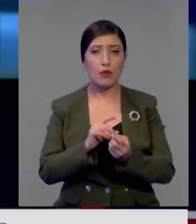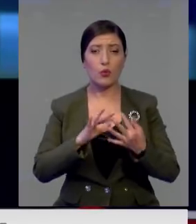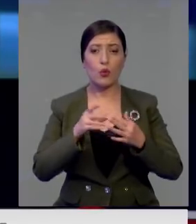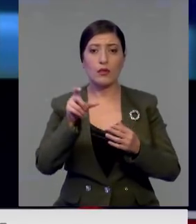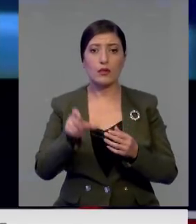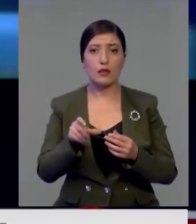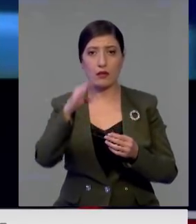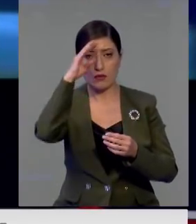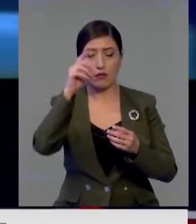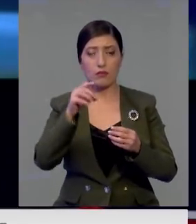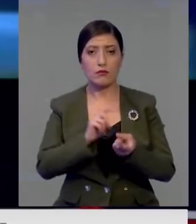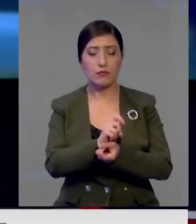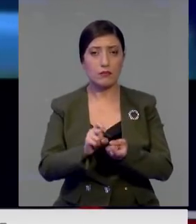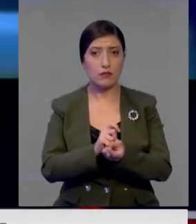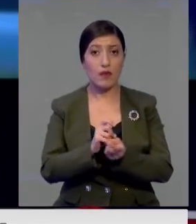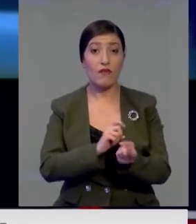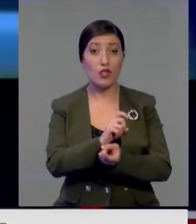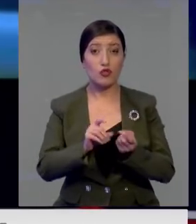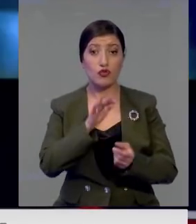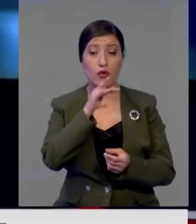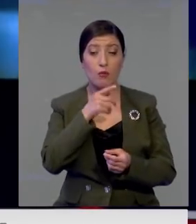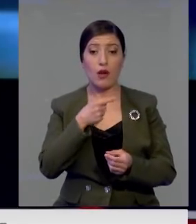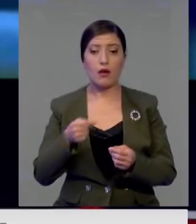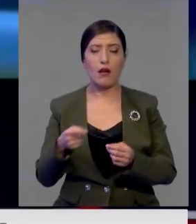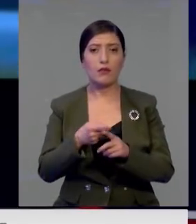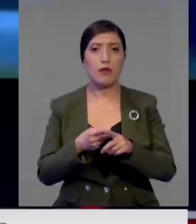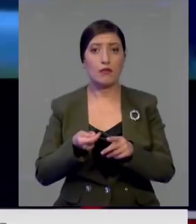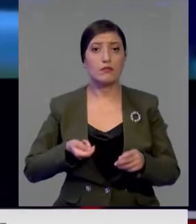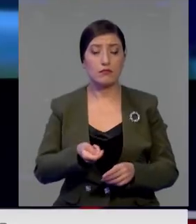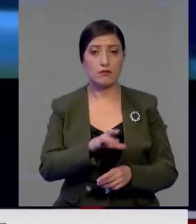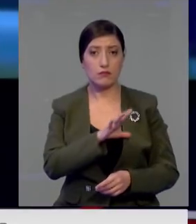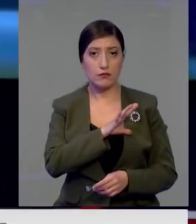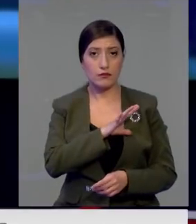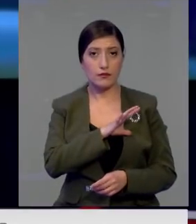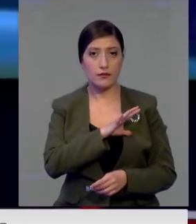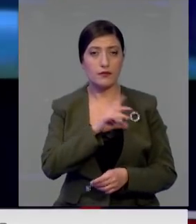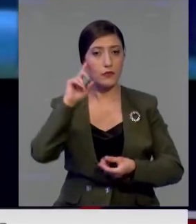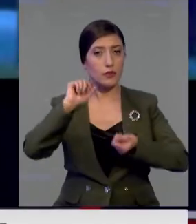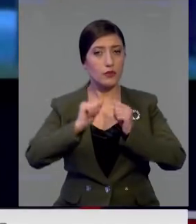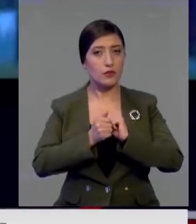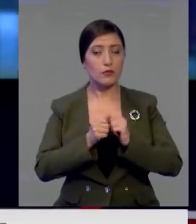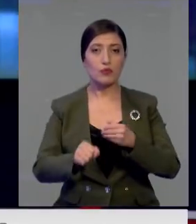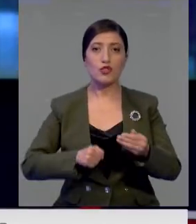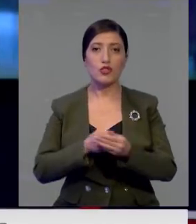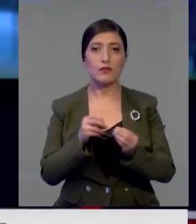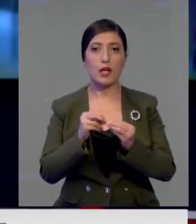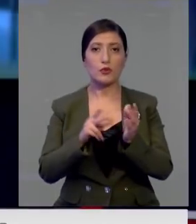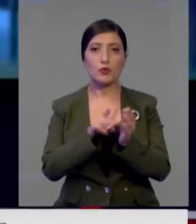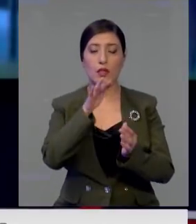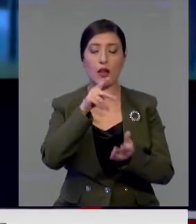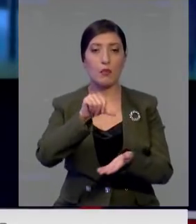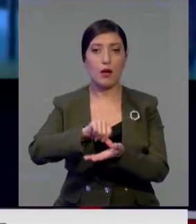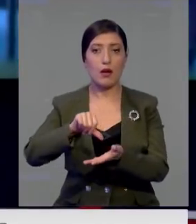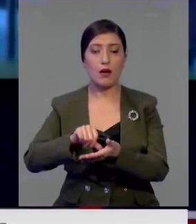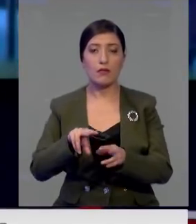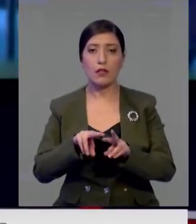սովորում է նույն գյուղի դպրոցում։ Վիճաբանության ժամանակ մեկը մյուսին հարվածել է դանակով։ Ինչպես հիշում եք, անչափահասների մասնակցությամբ նմանատիպ միջադեպեր այս